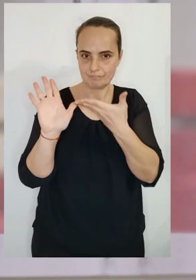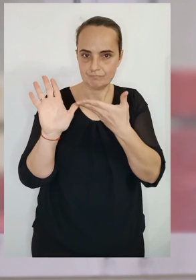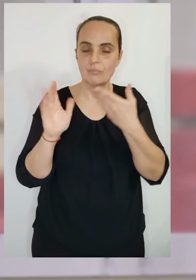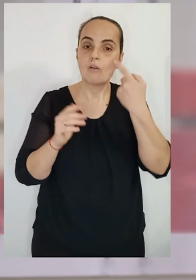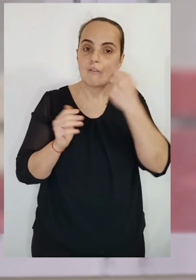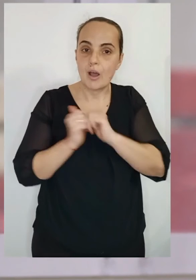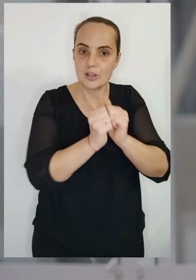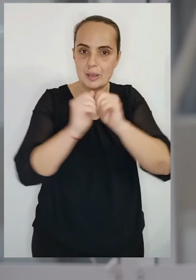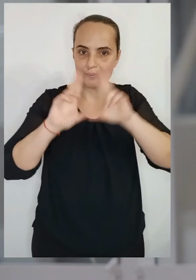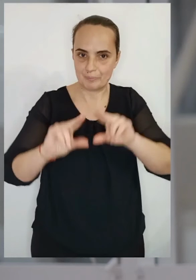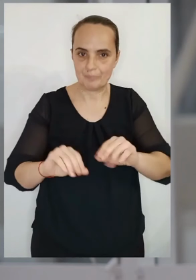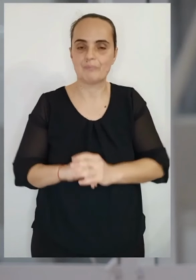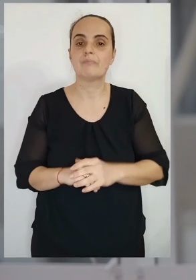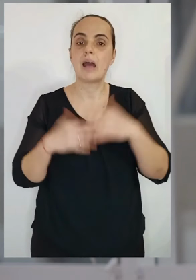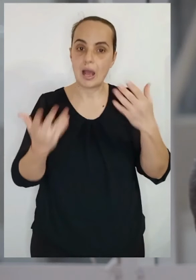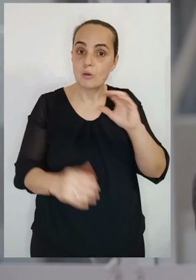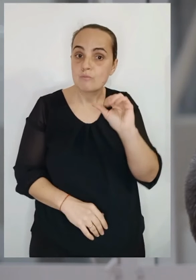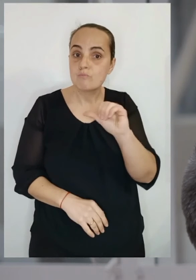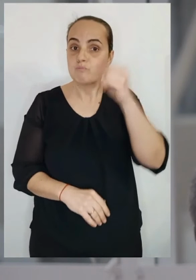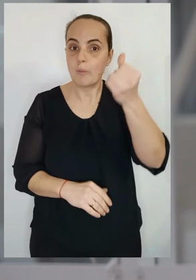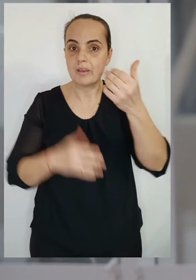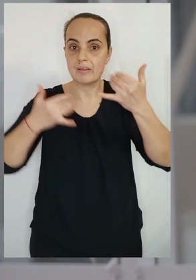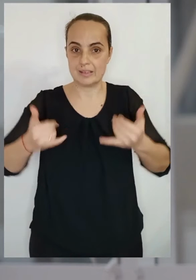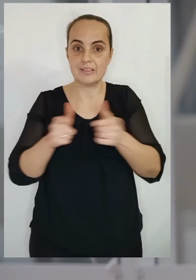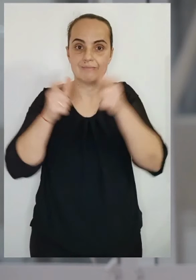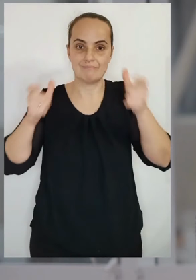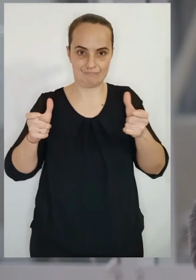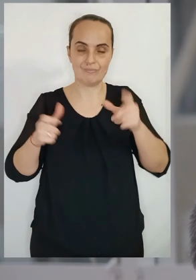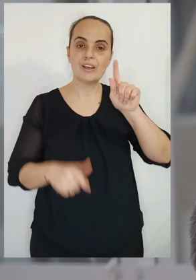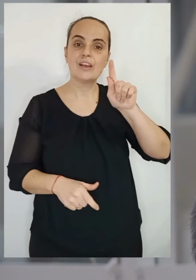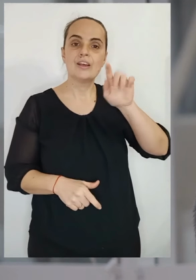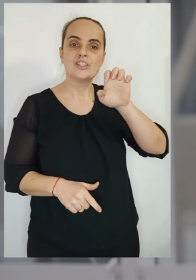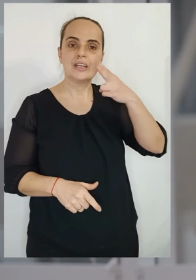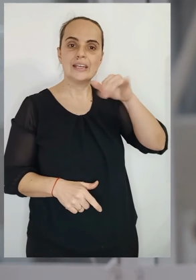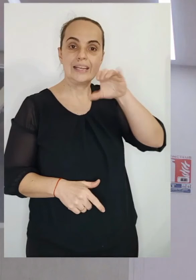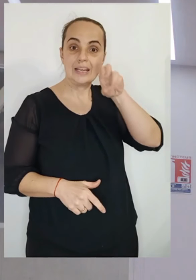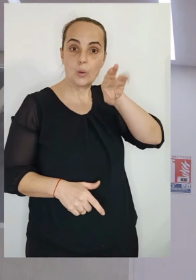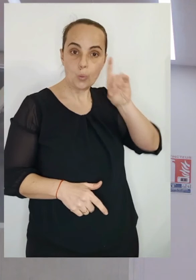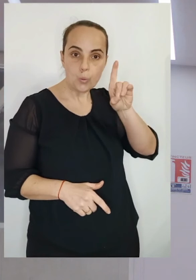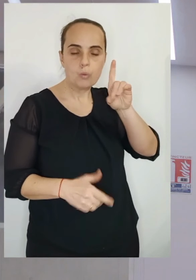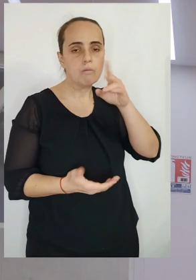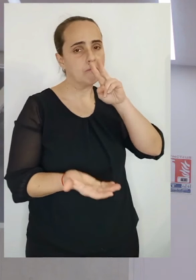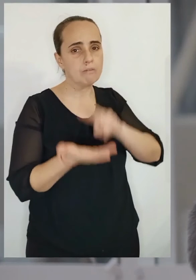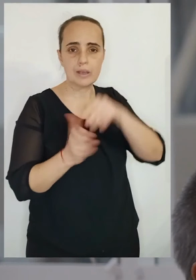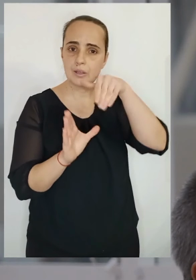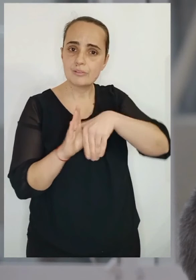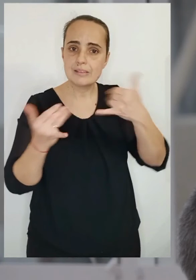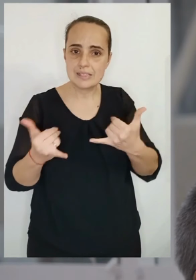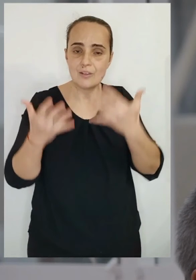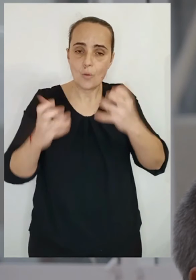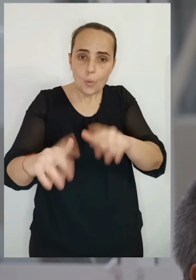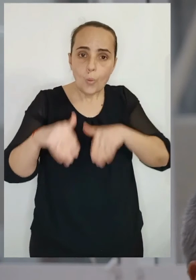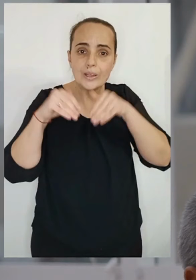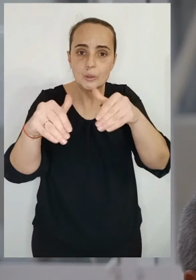un peu ensemble. Et le premier, et Léa Algénicou, vraiment son expression, l'illustration de tout ça, c'est de